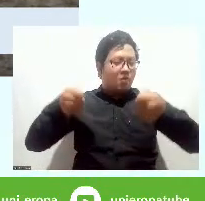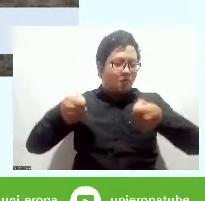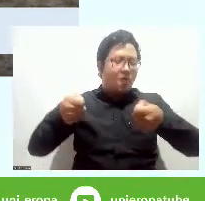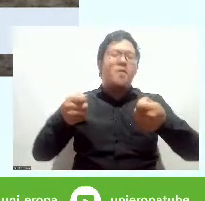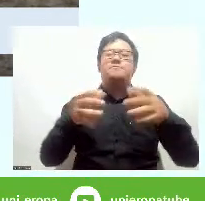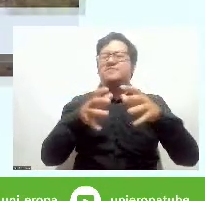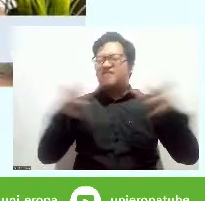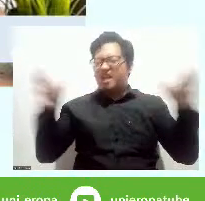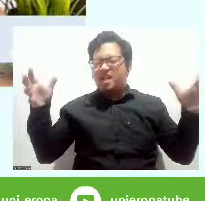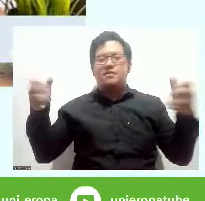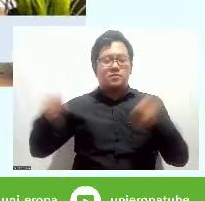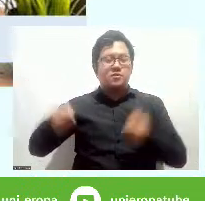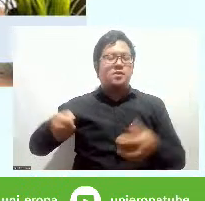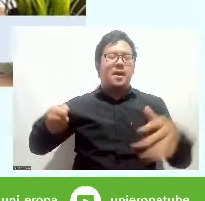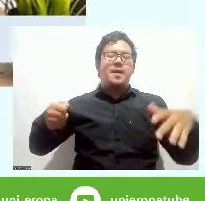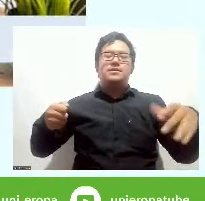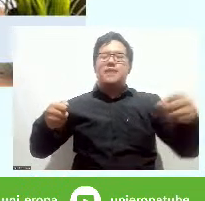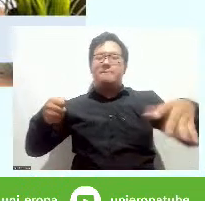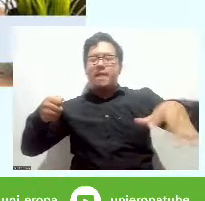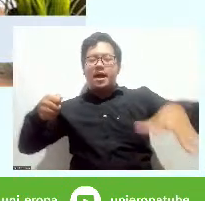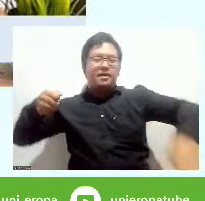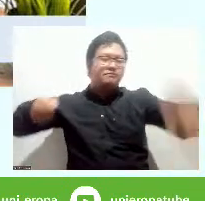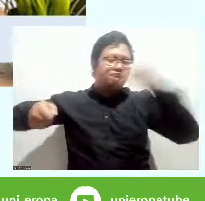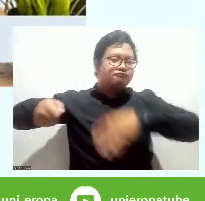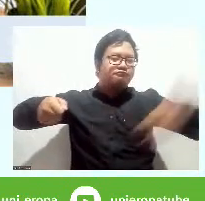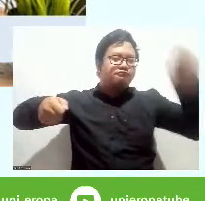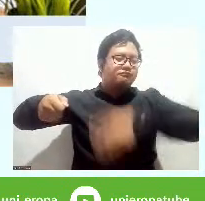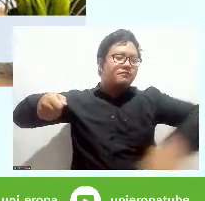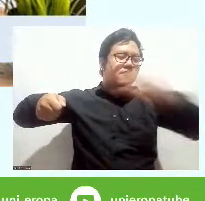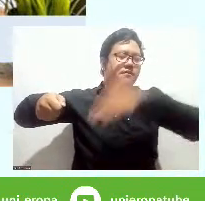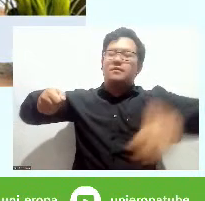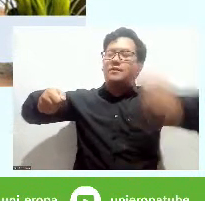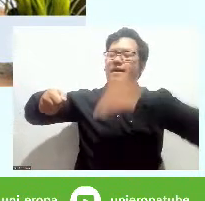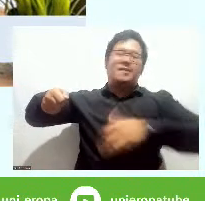help next Like